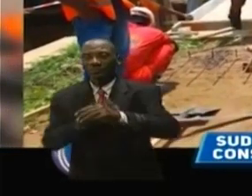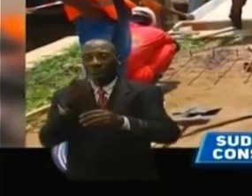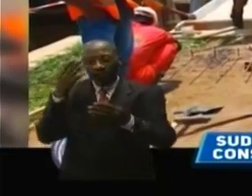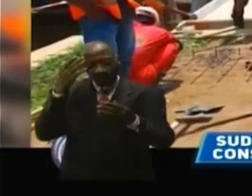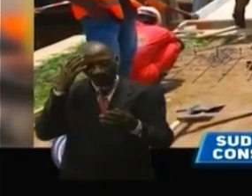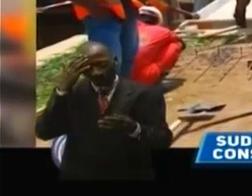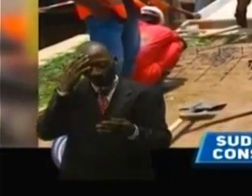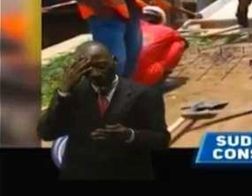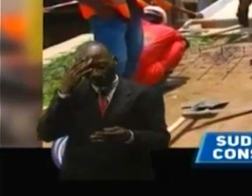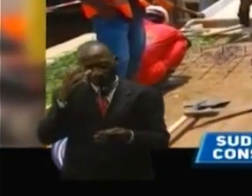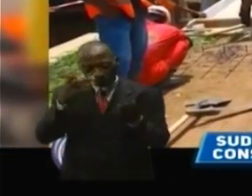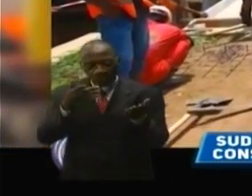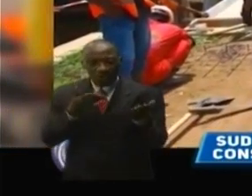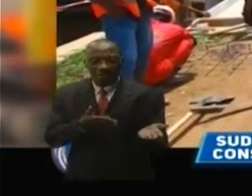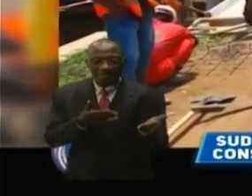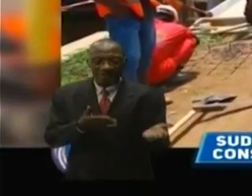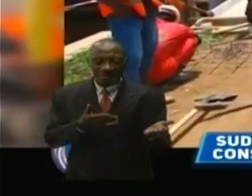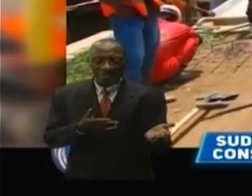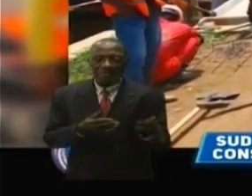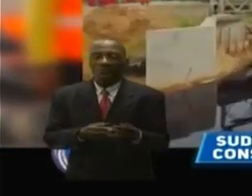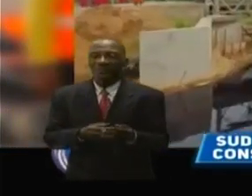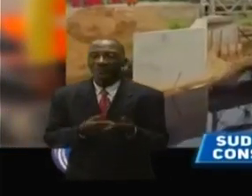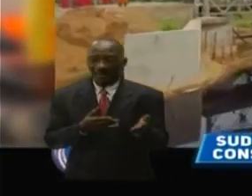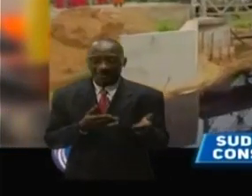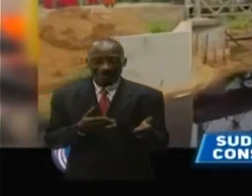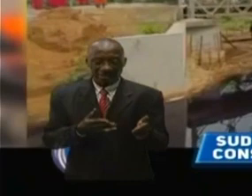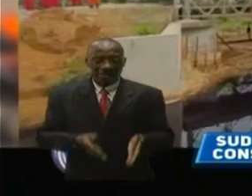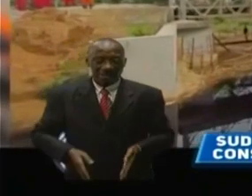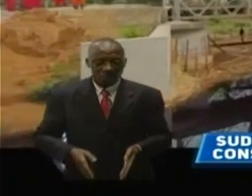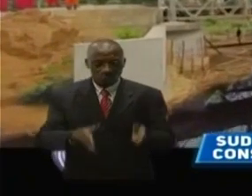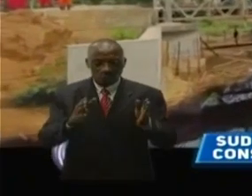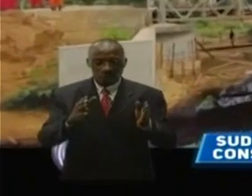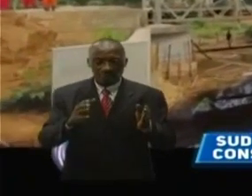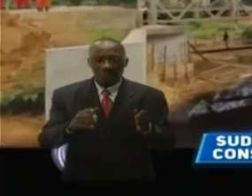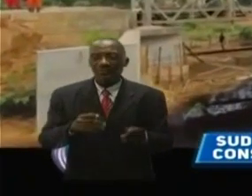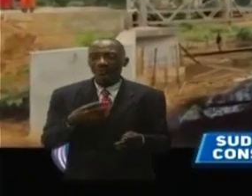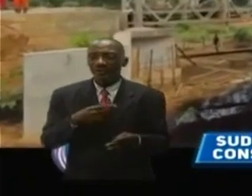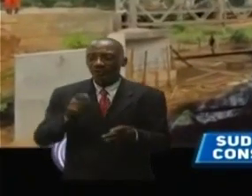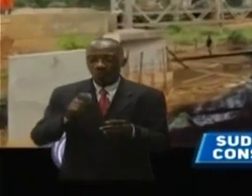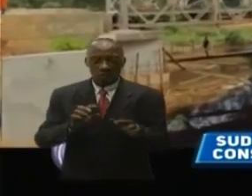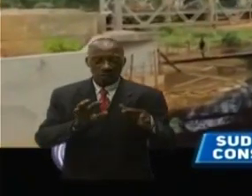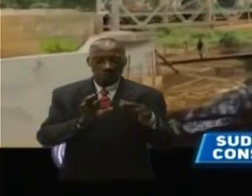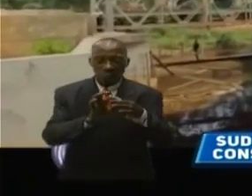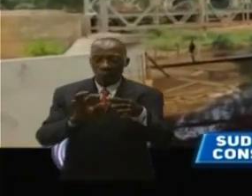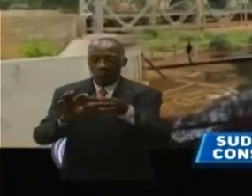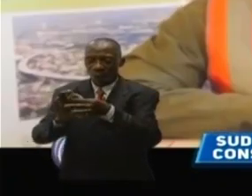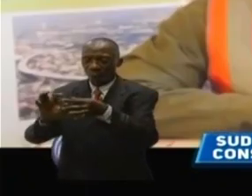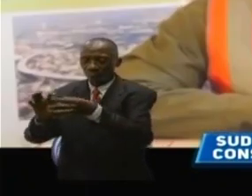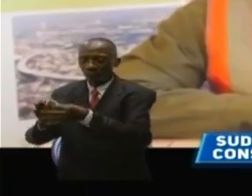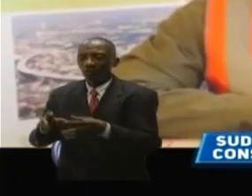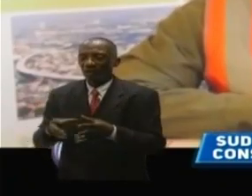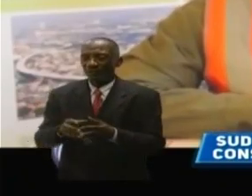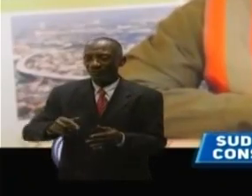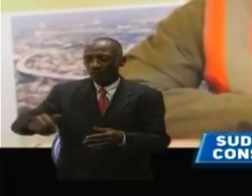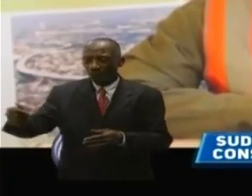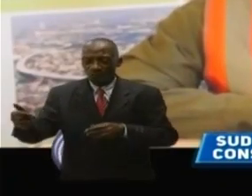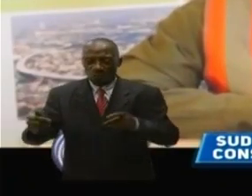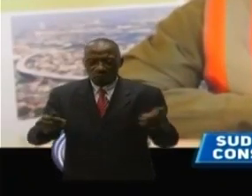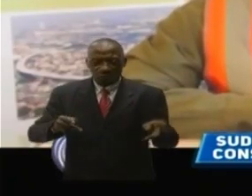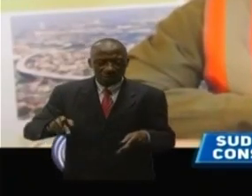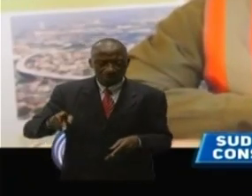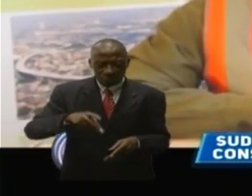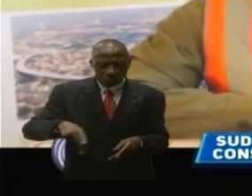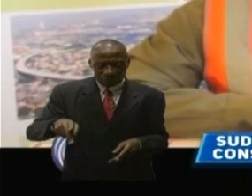construction dans la province de la Mongala, plus précisément à Bongandanga. Le directeur général de l'Office de route, Jeannot